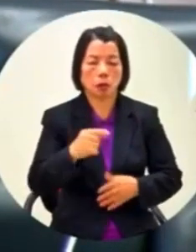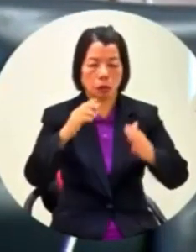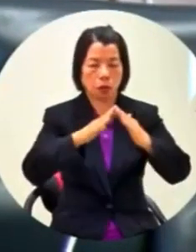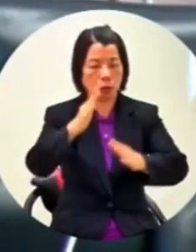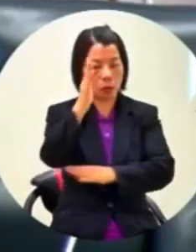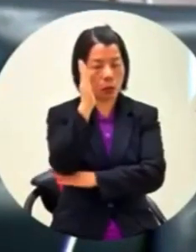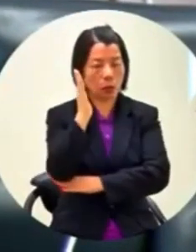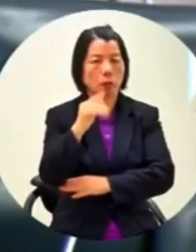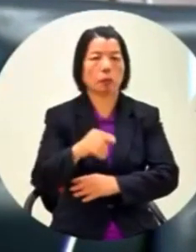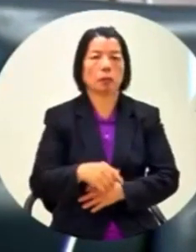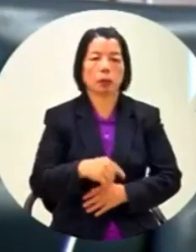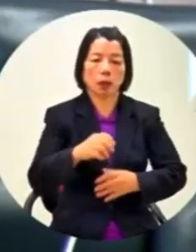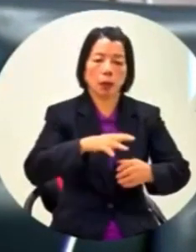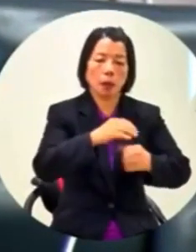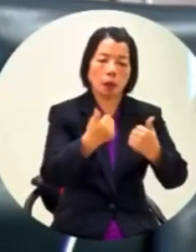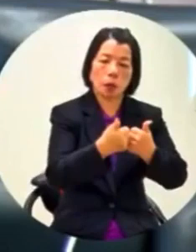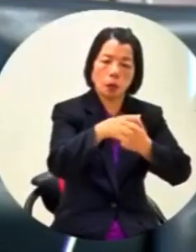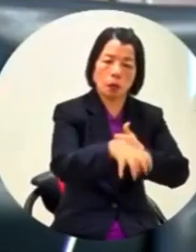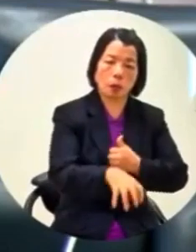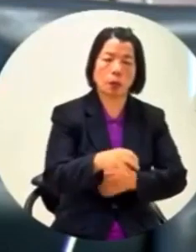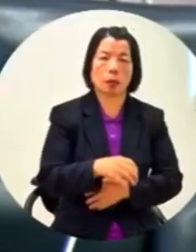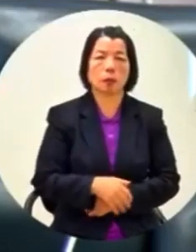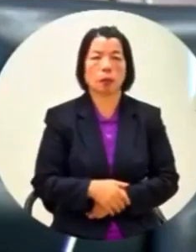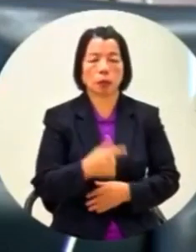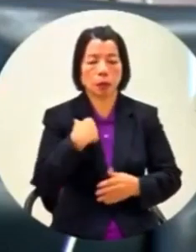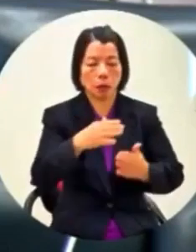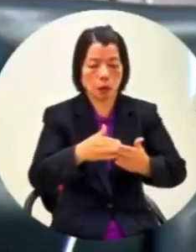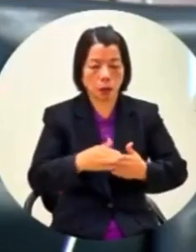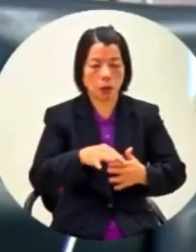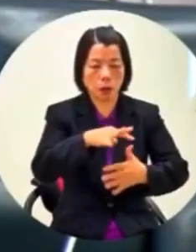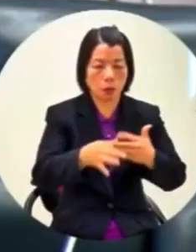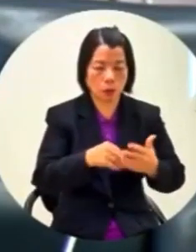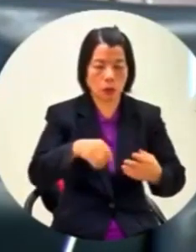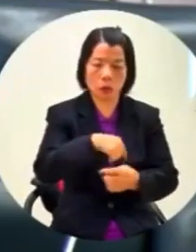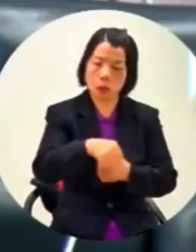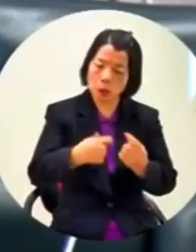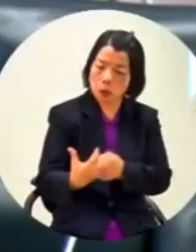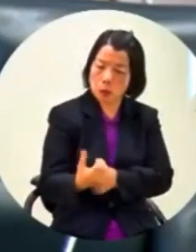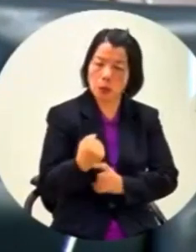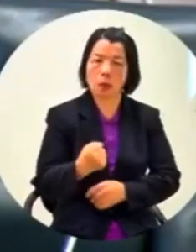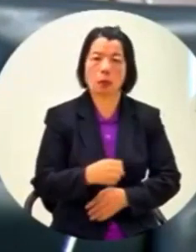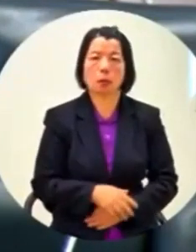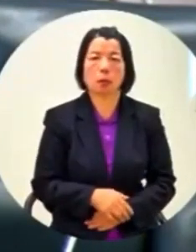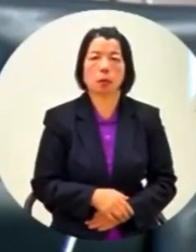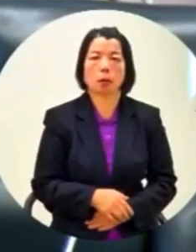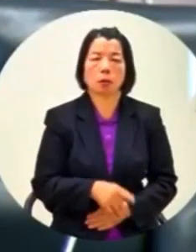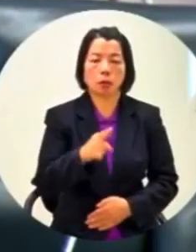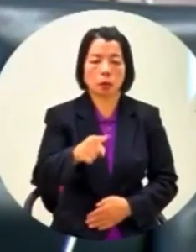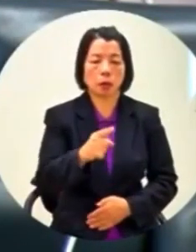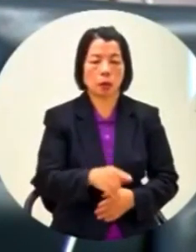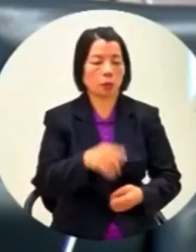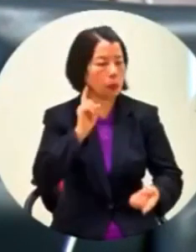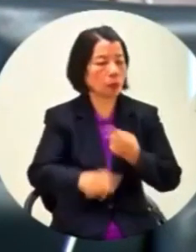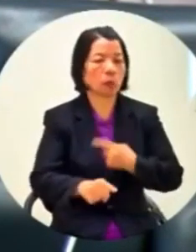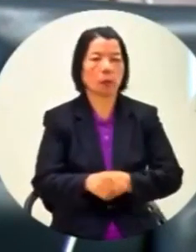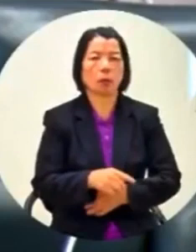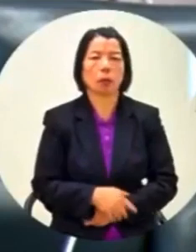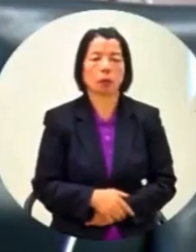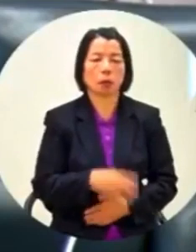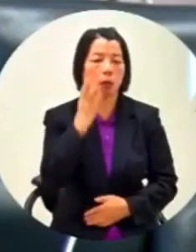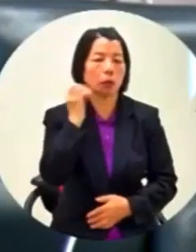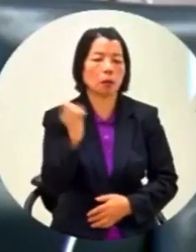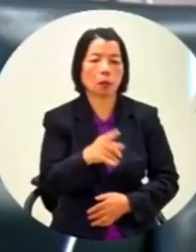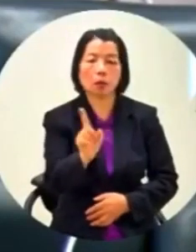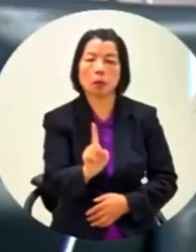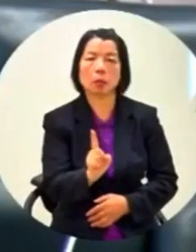包括我们议会在市议会运作的这个权利哦。那我觉得这样子真的非常的不合理，最可耻的是刚刚竟